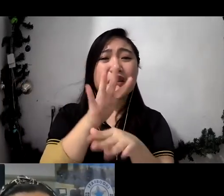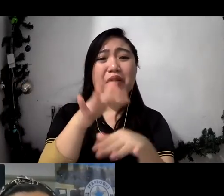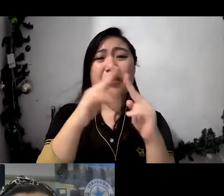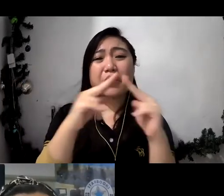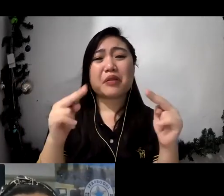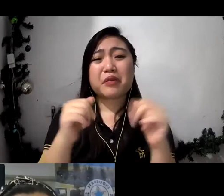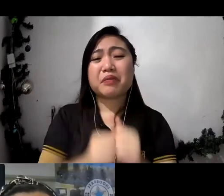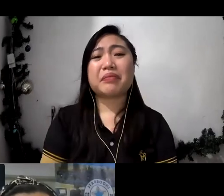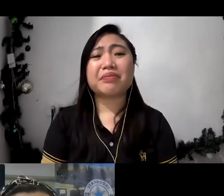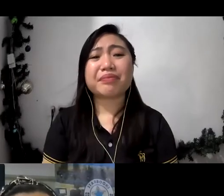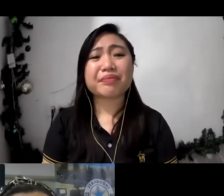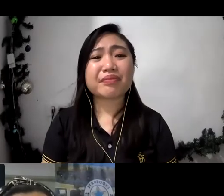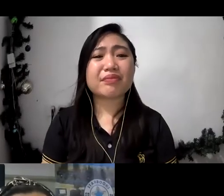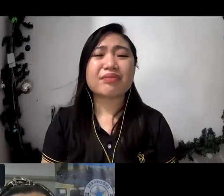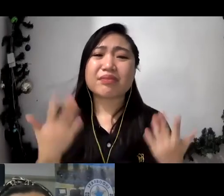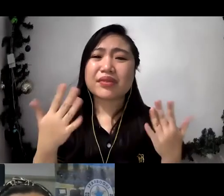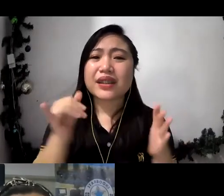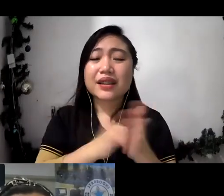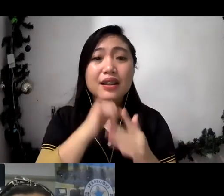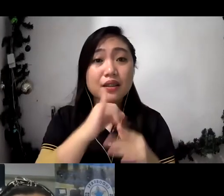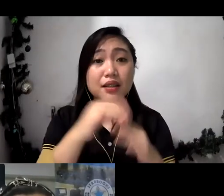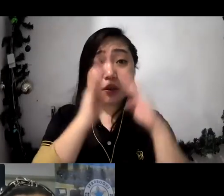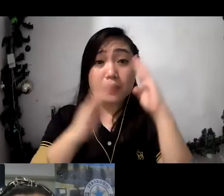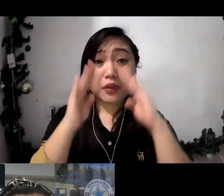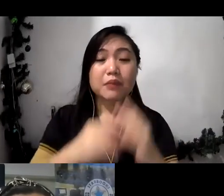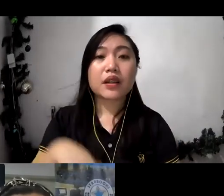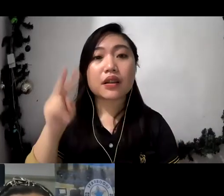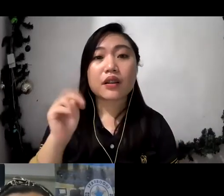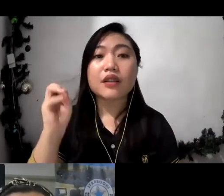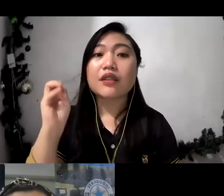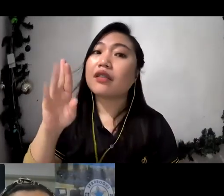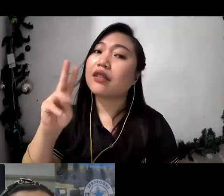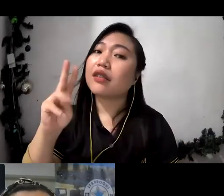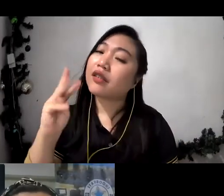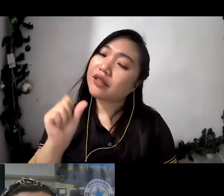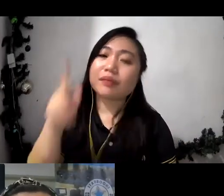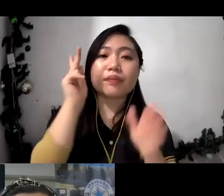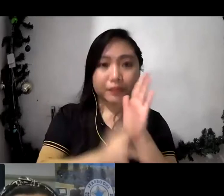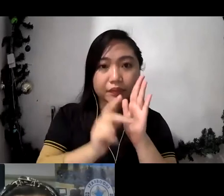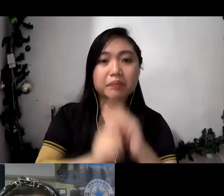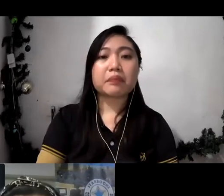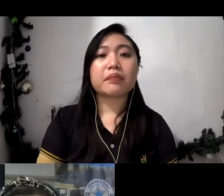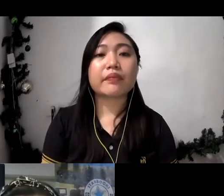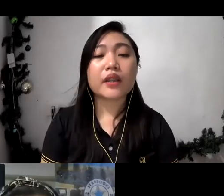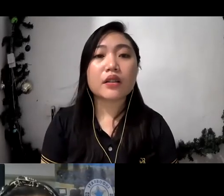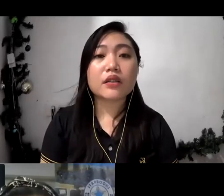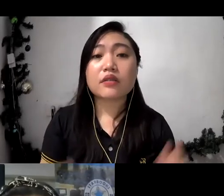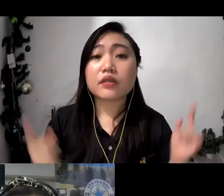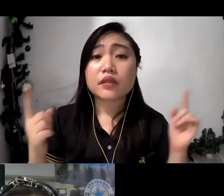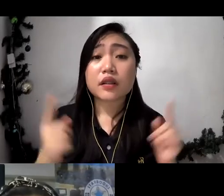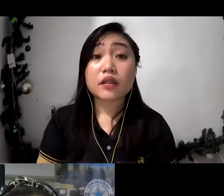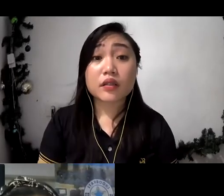no? Yun eh. So sometimes, you know, problematic gender norm skill. Kaya to the point na yung ibang ano